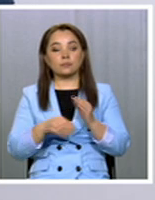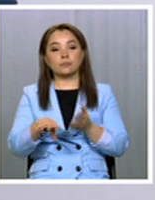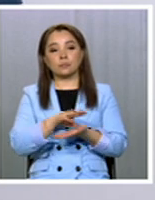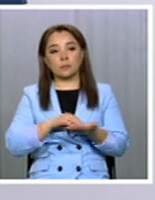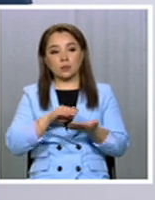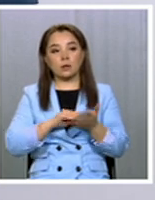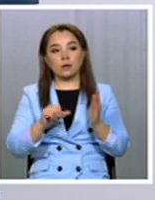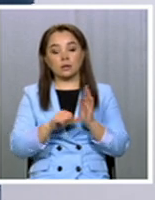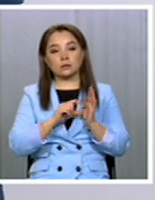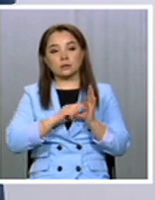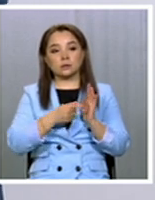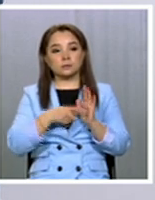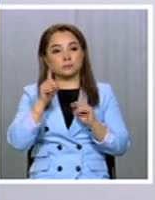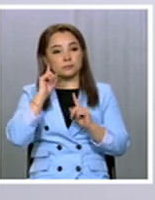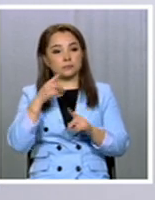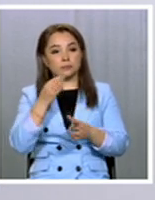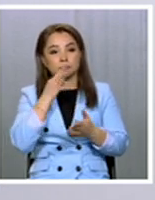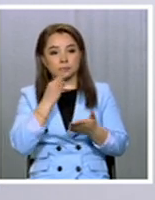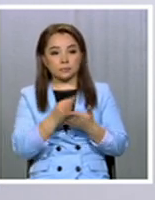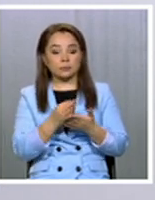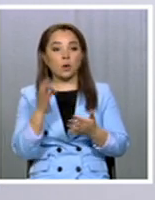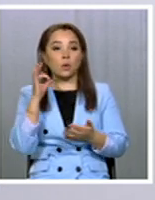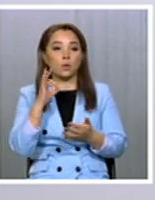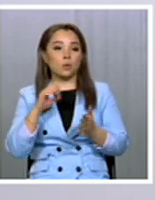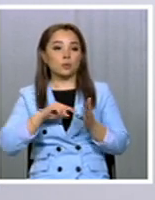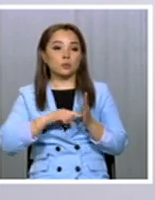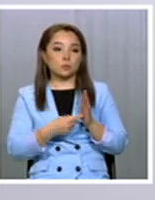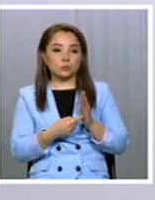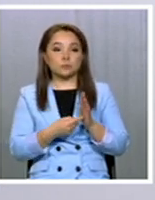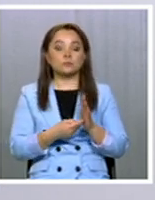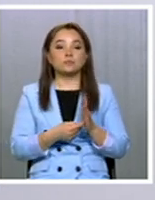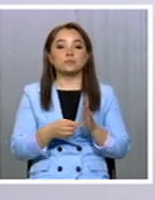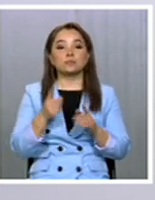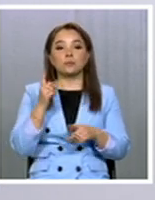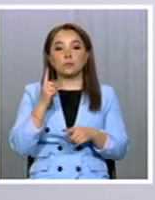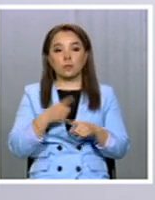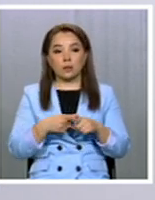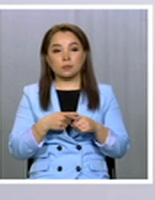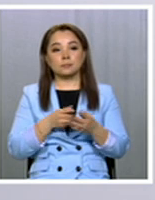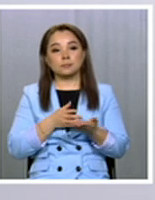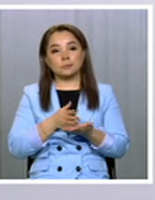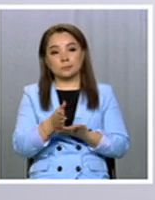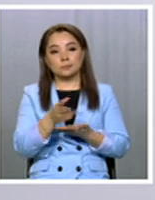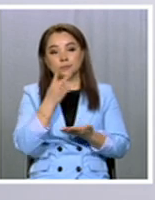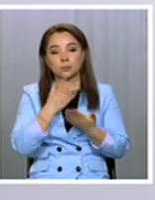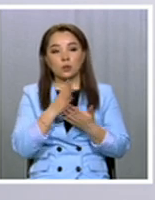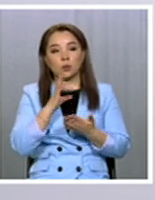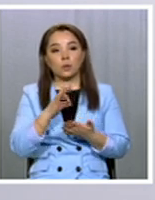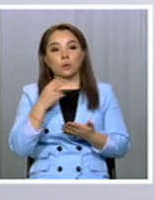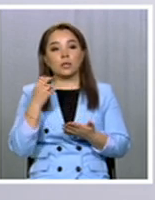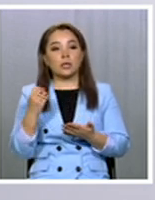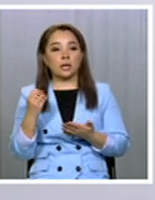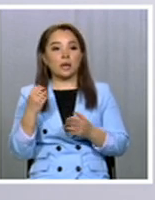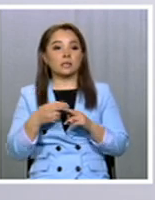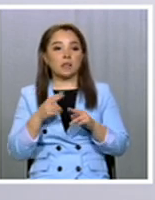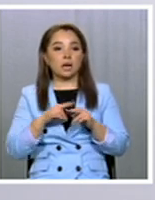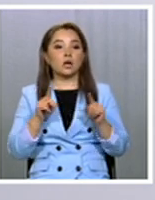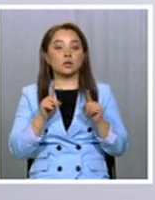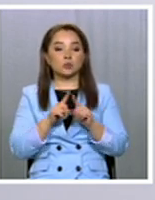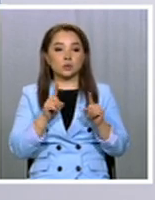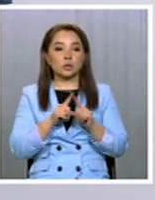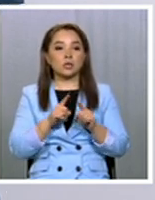сыныптан бері білесіздер. О нүктесі және оң бағытын көрсететін О екесінсі таңдап алынған